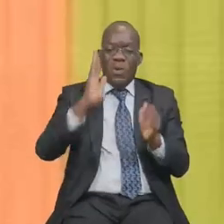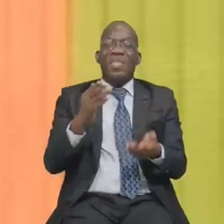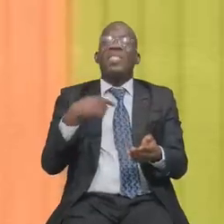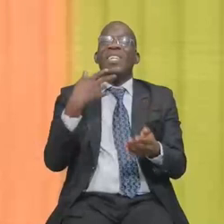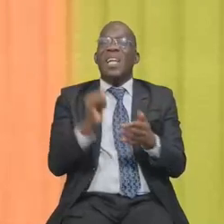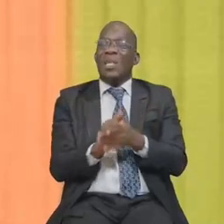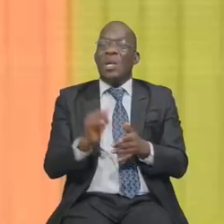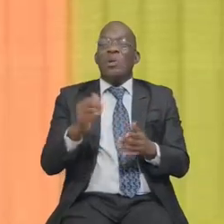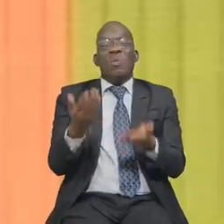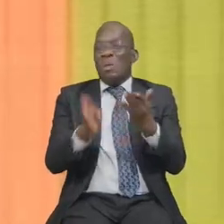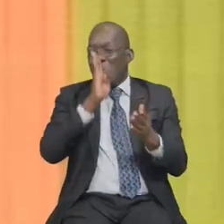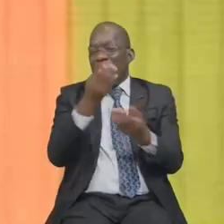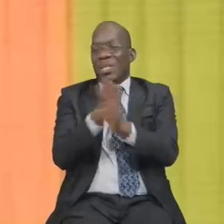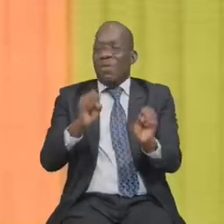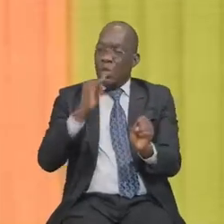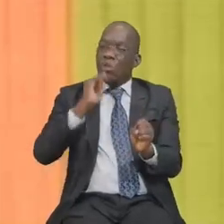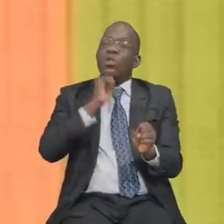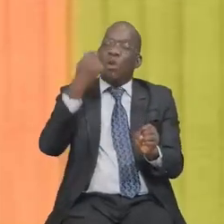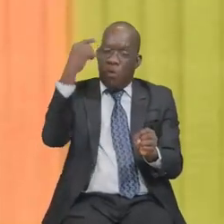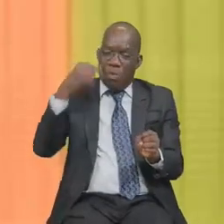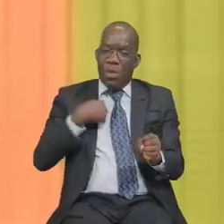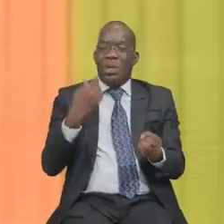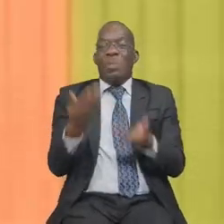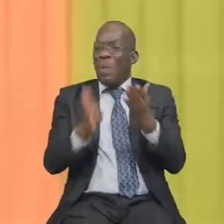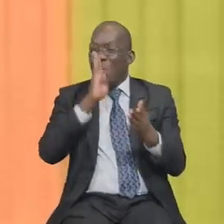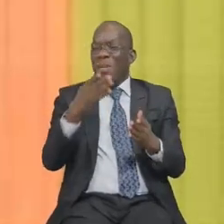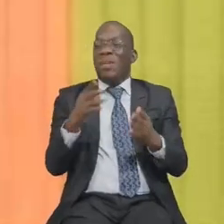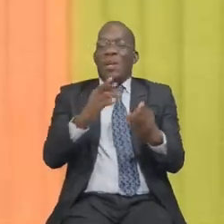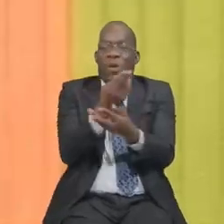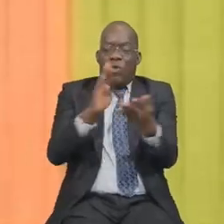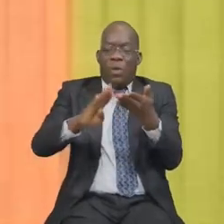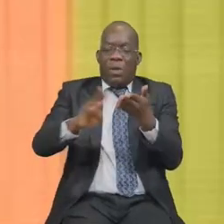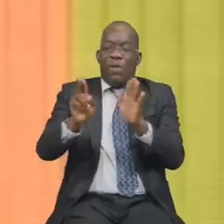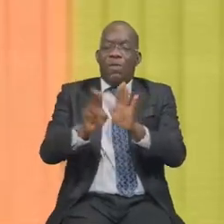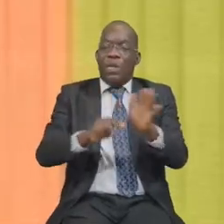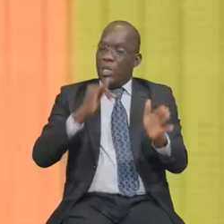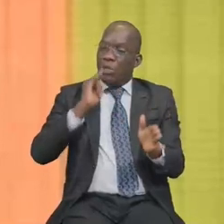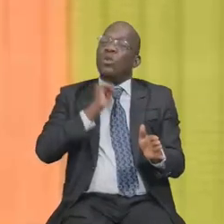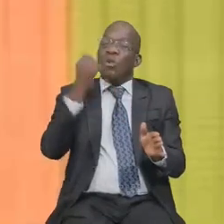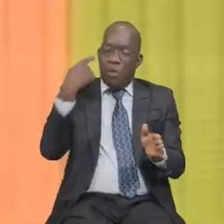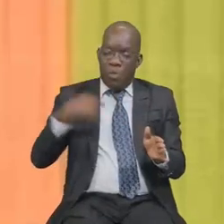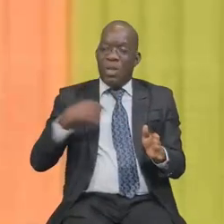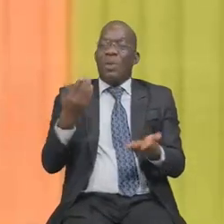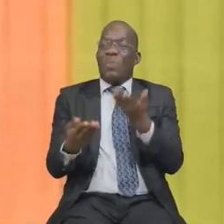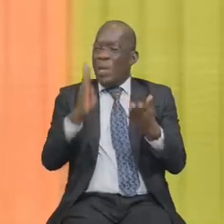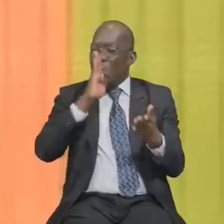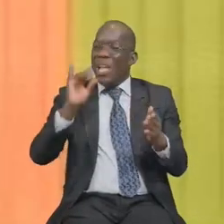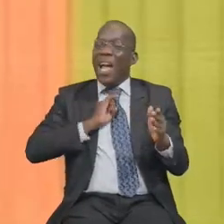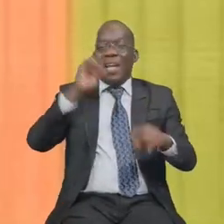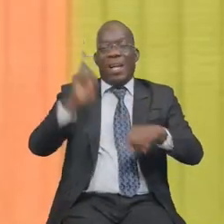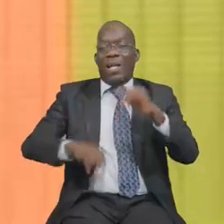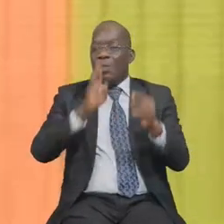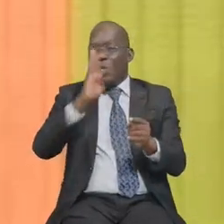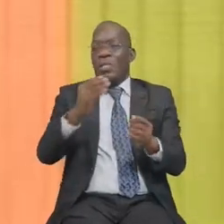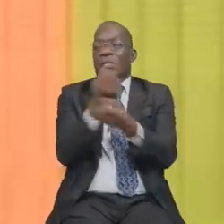moi. Peut-être la rédemption ne peut pas être pour moi. Peut-être je ne peux pas être sauvé. Peut-être il n'est pas moi pour